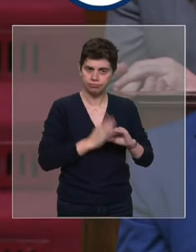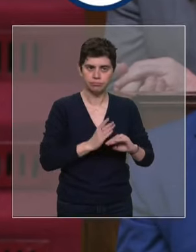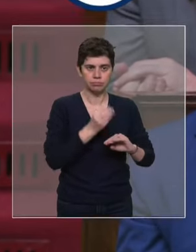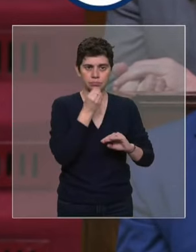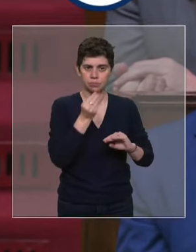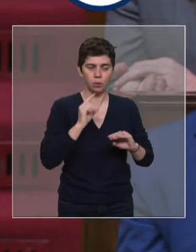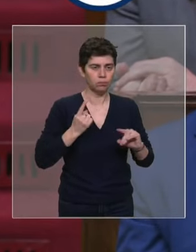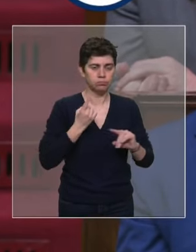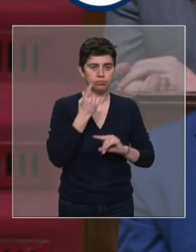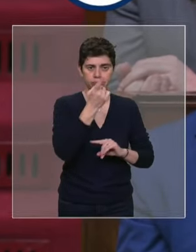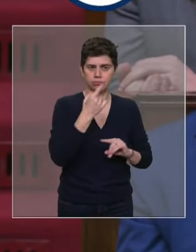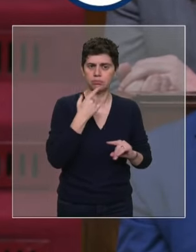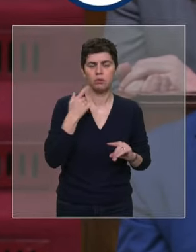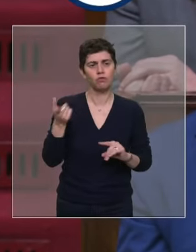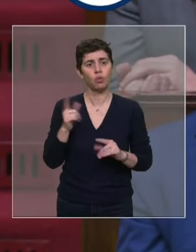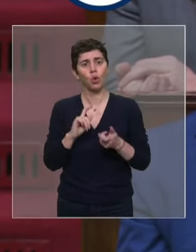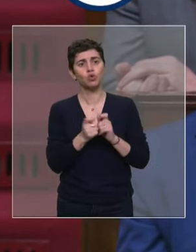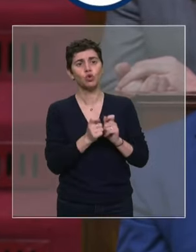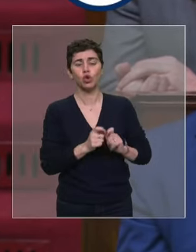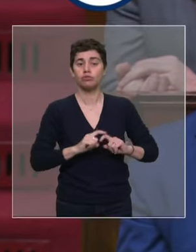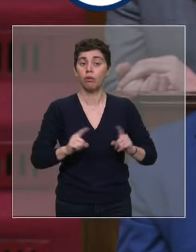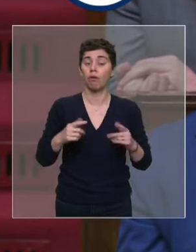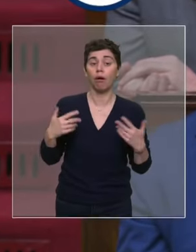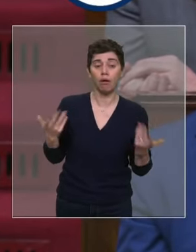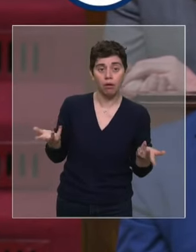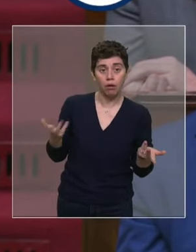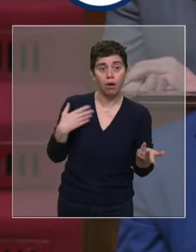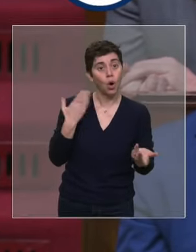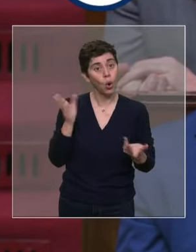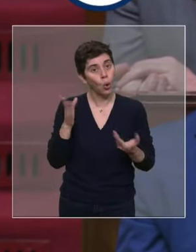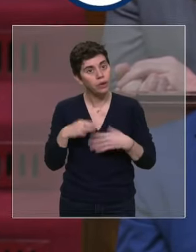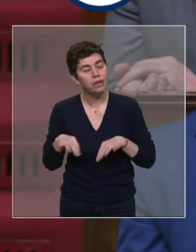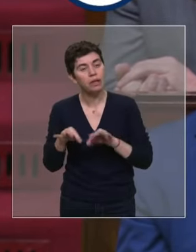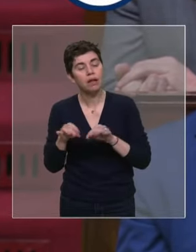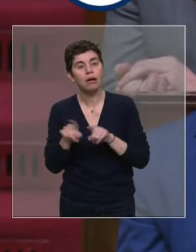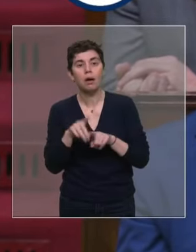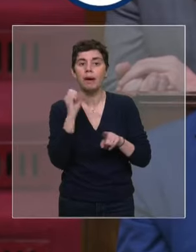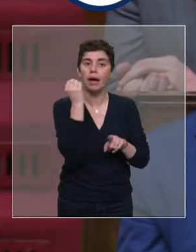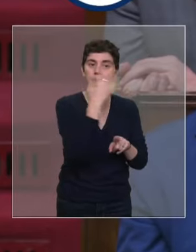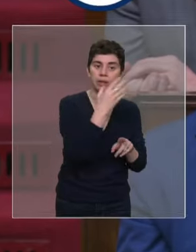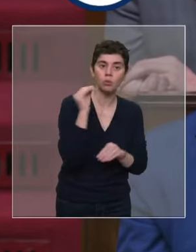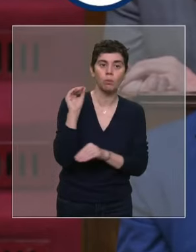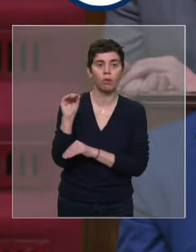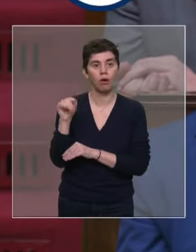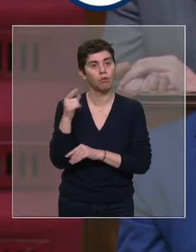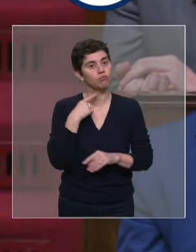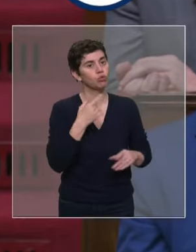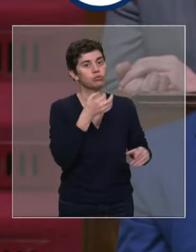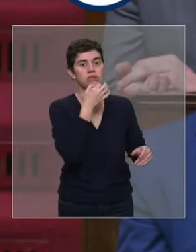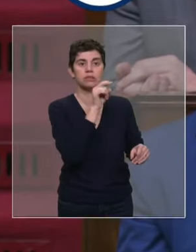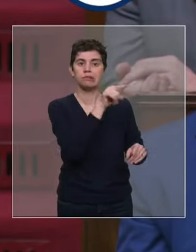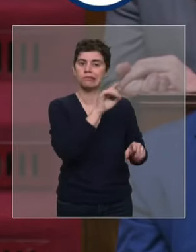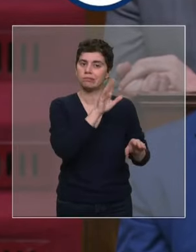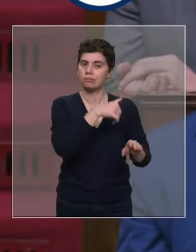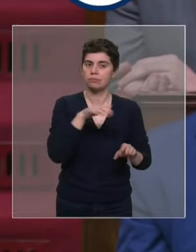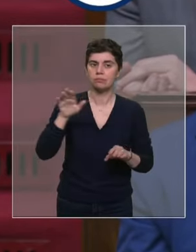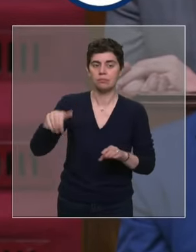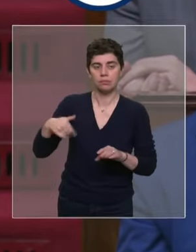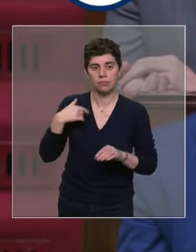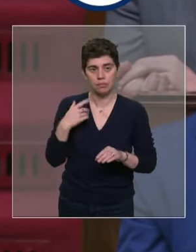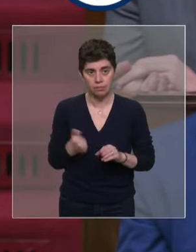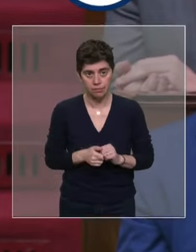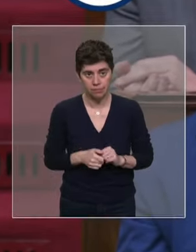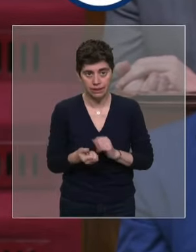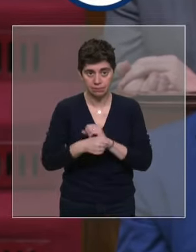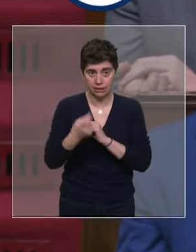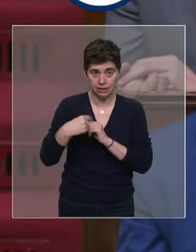Ou lorsque vous dénoncez les décisions d'autres États comme les États-Unis ou la Pologne. Nous avons été réunis en congrès à Versailles